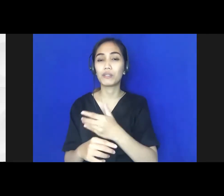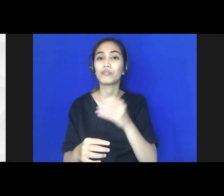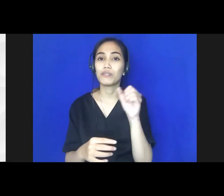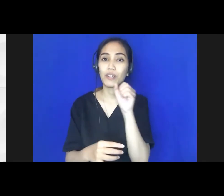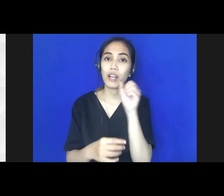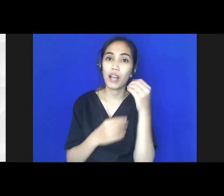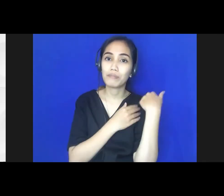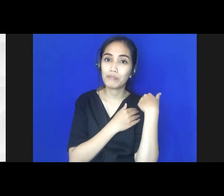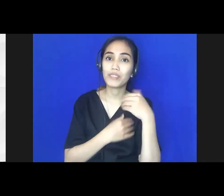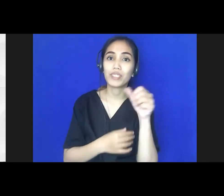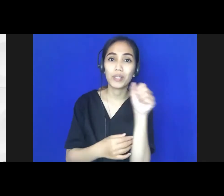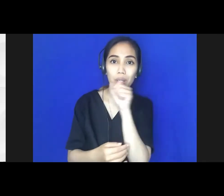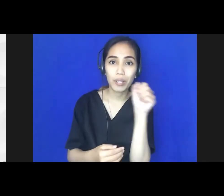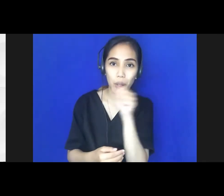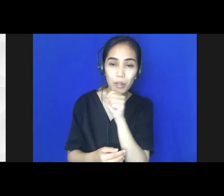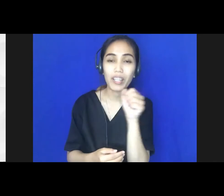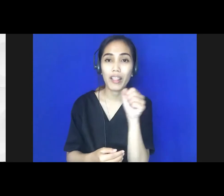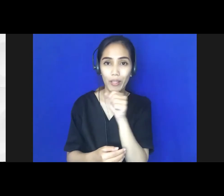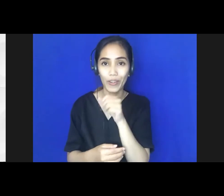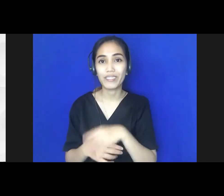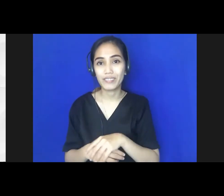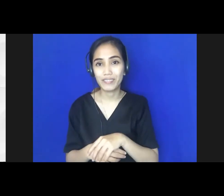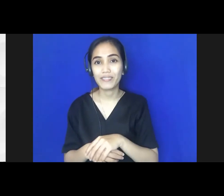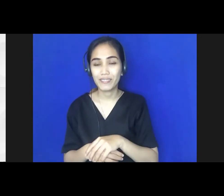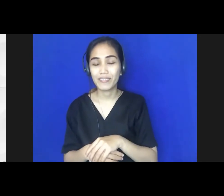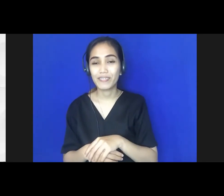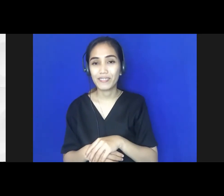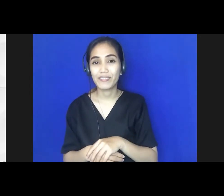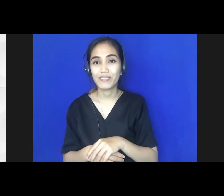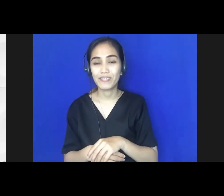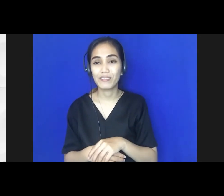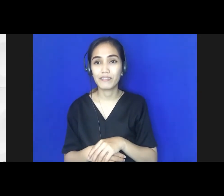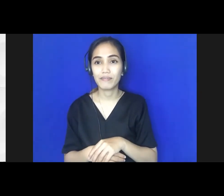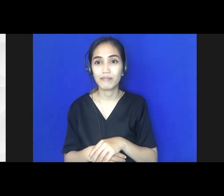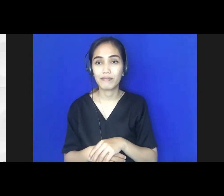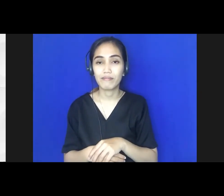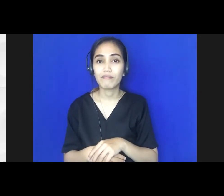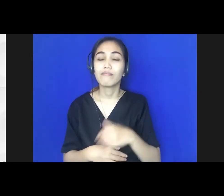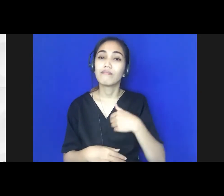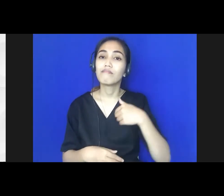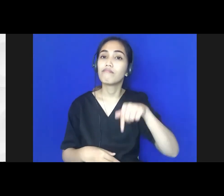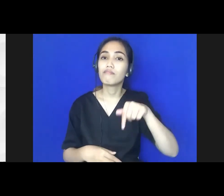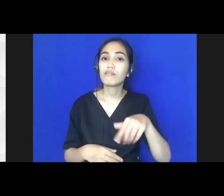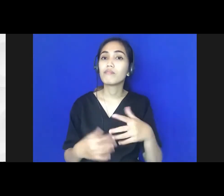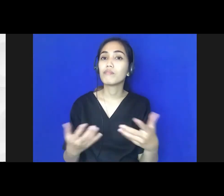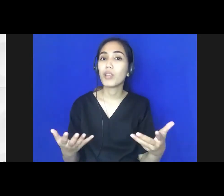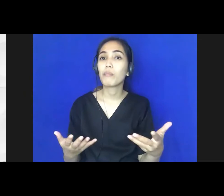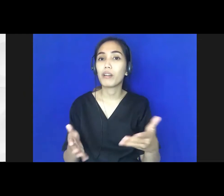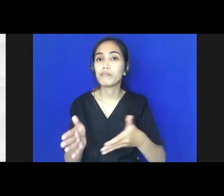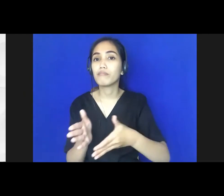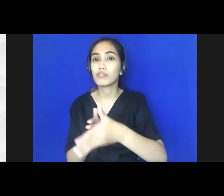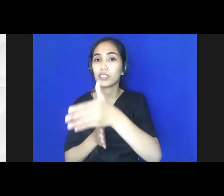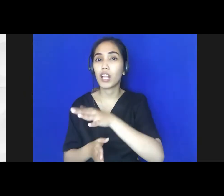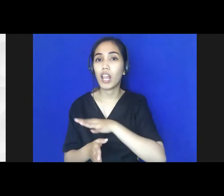the Children untuk bertugas sebagai moderator pada sesi siang hari ini. Sesi ini akan berlangsung